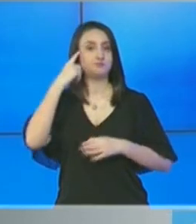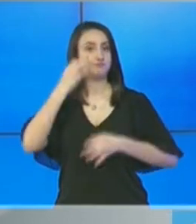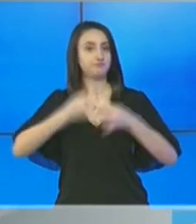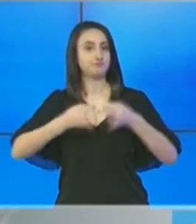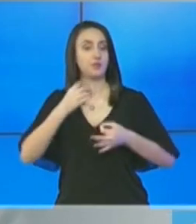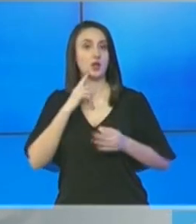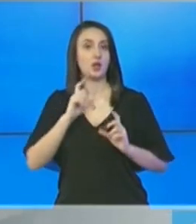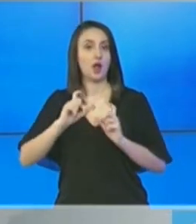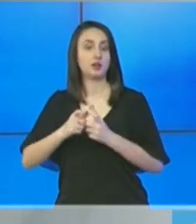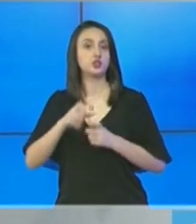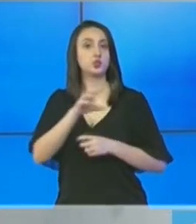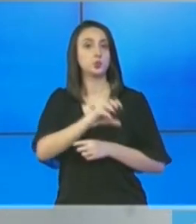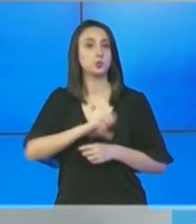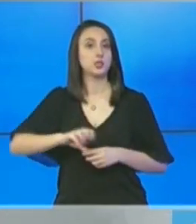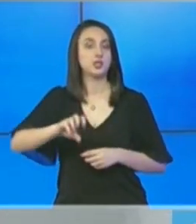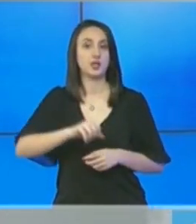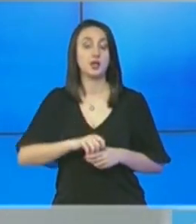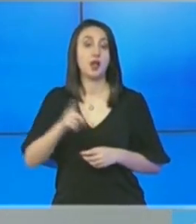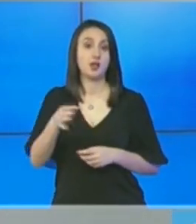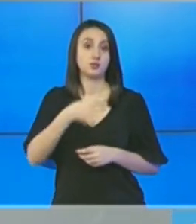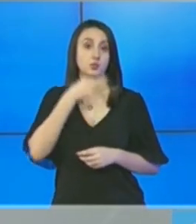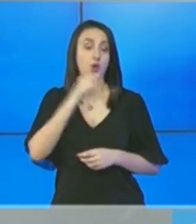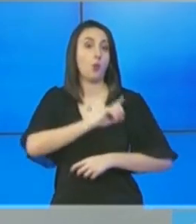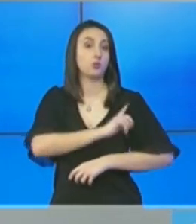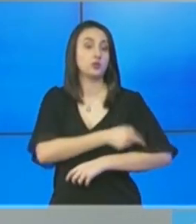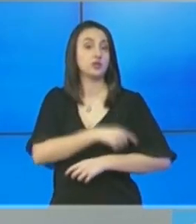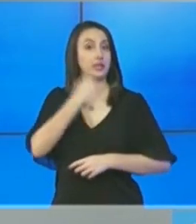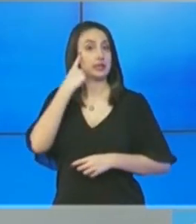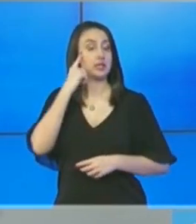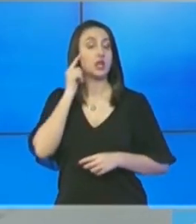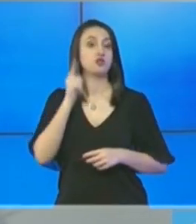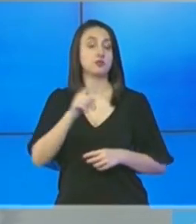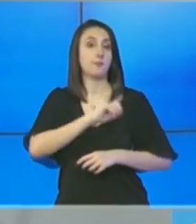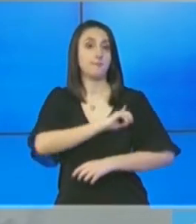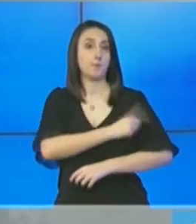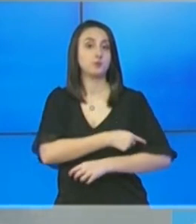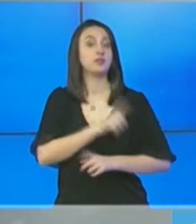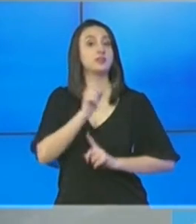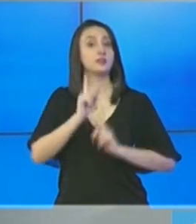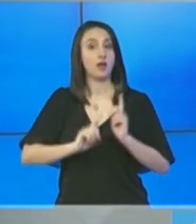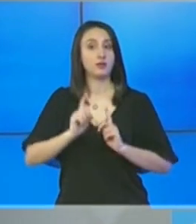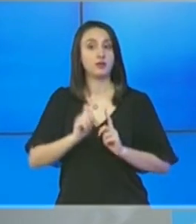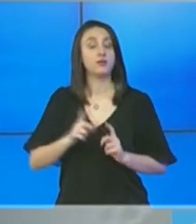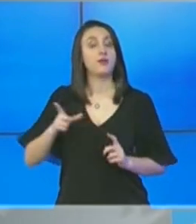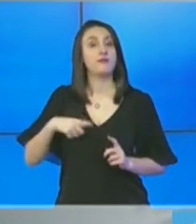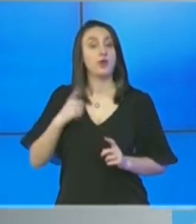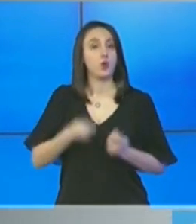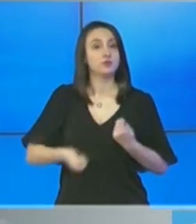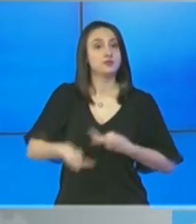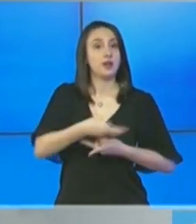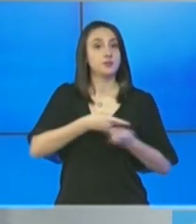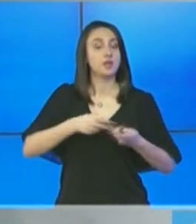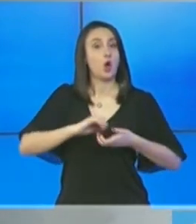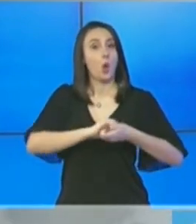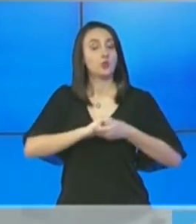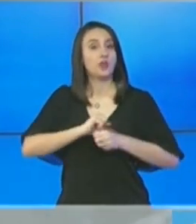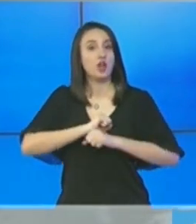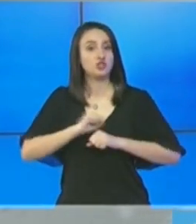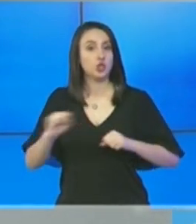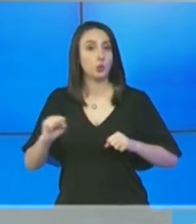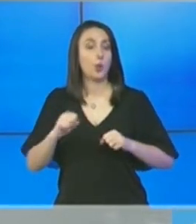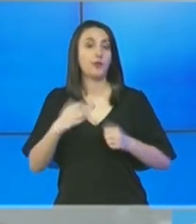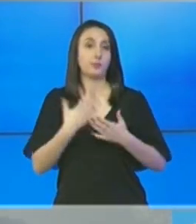considerare o carantinare a județelor. Ministrul a precizat că autoritățile se vor gândi la această variantă doar în cazul în care va exista o transmitere comunitară accentuată